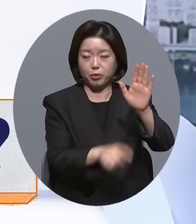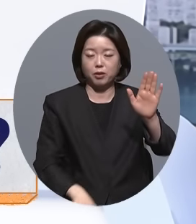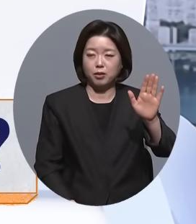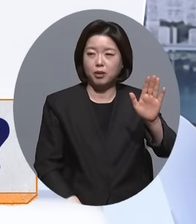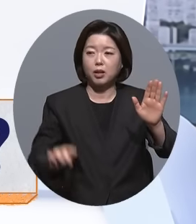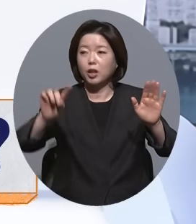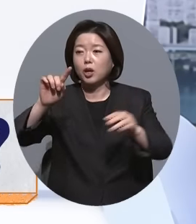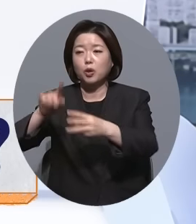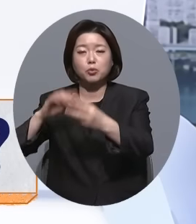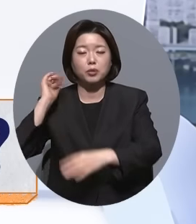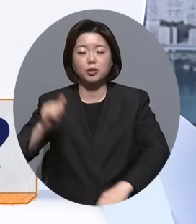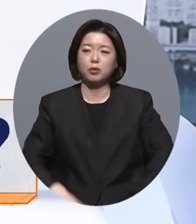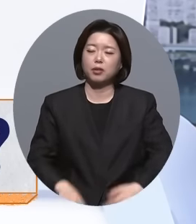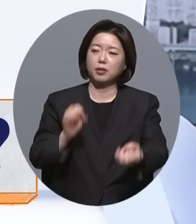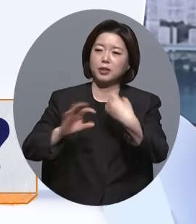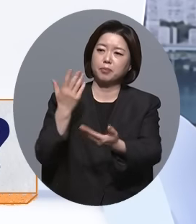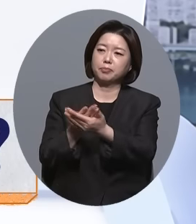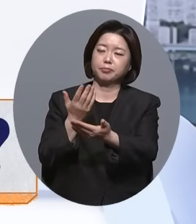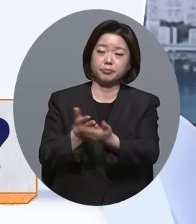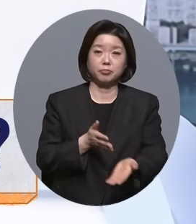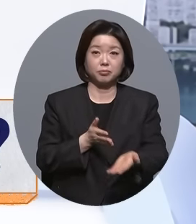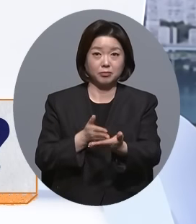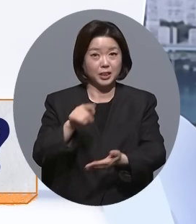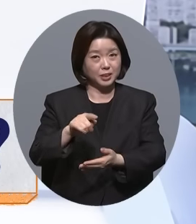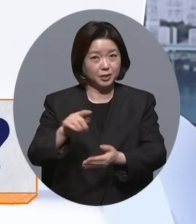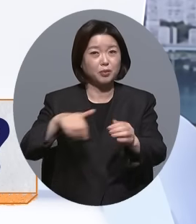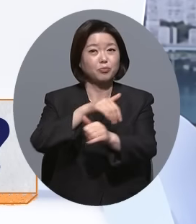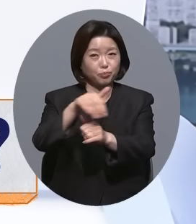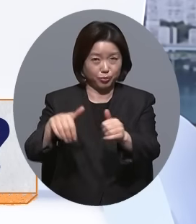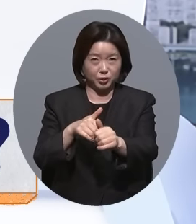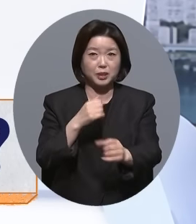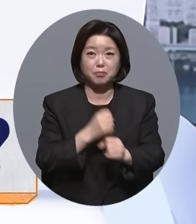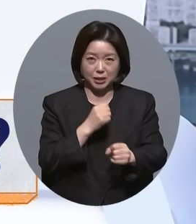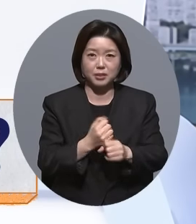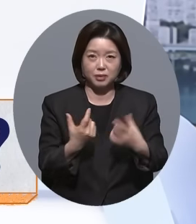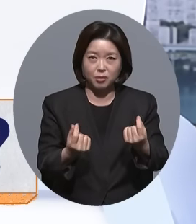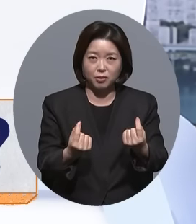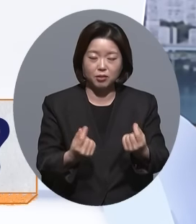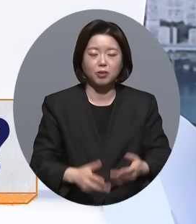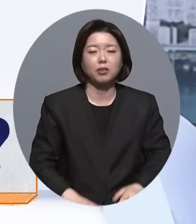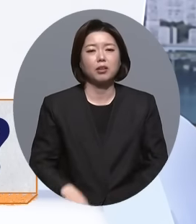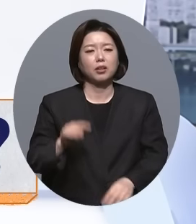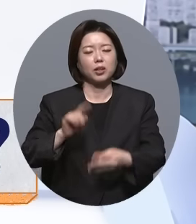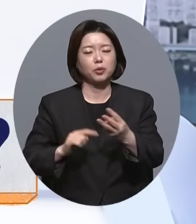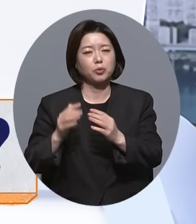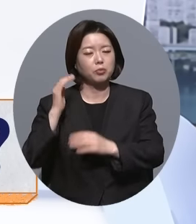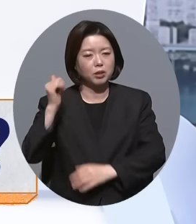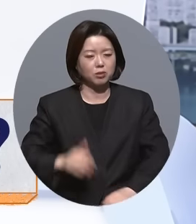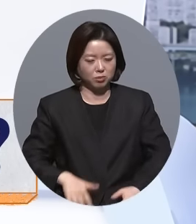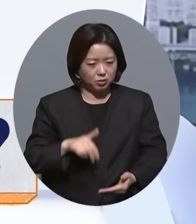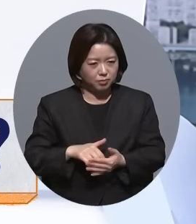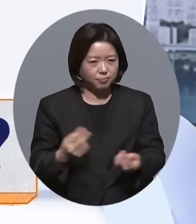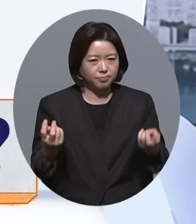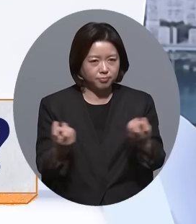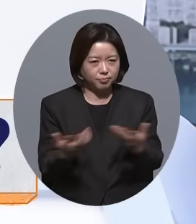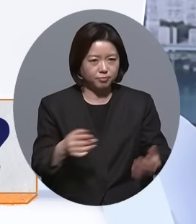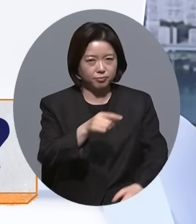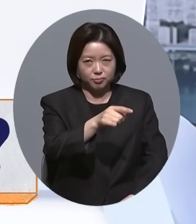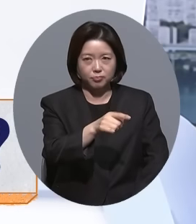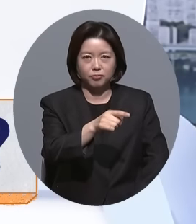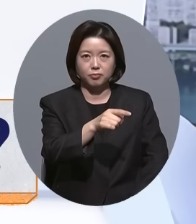사실상 윤 대통령에게 대답을 강요하는 듯한 분위기의 회담 분위기를 조성했다는 점 그래서 윤 대통령의 자세가 저렇게 나올 수밖에 없었고 그 당시